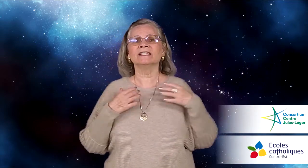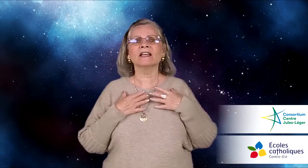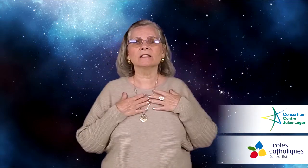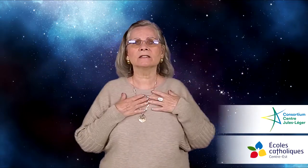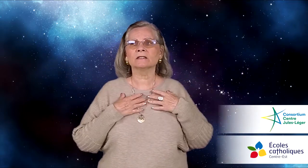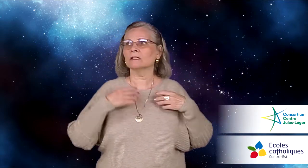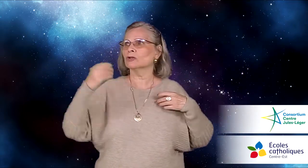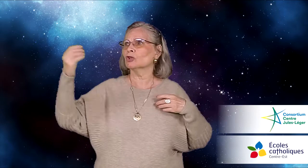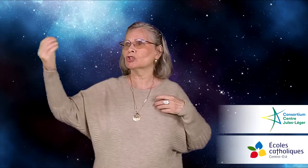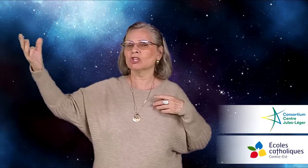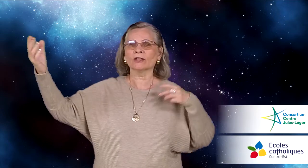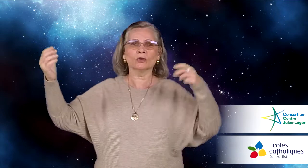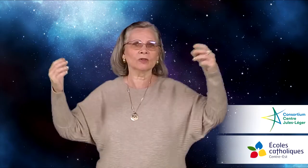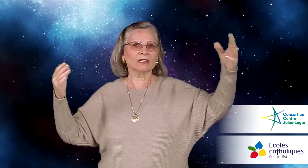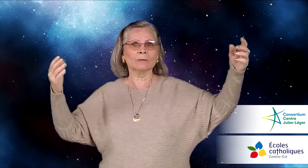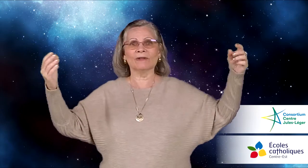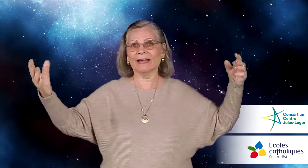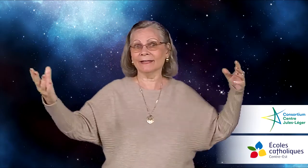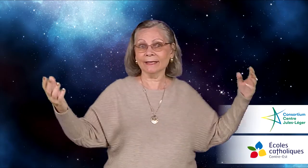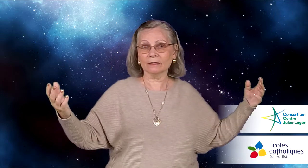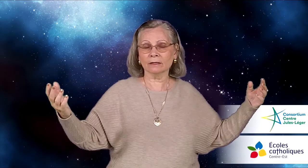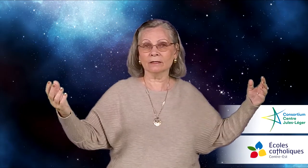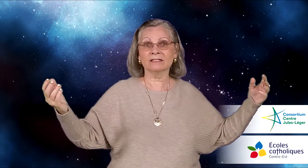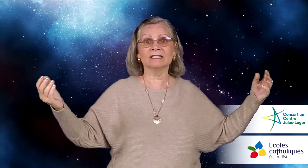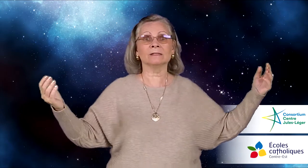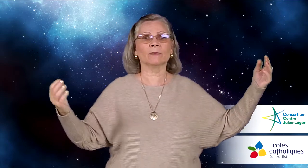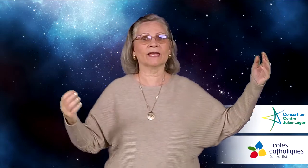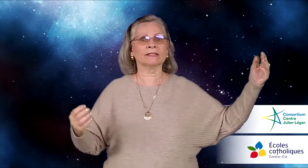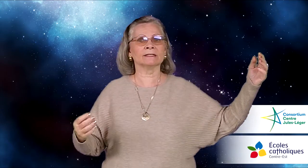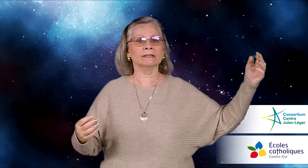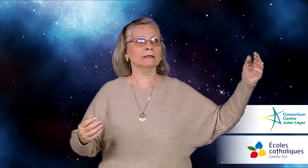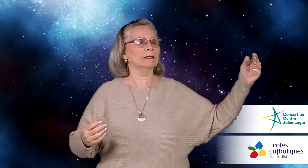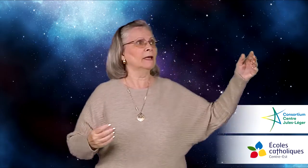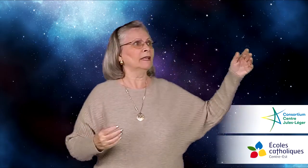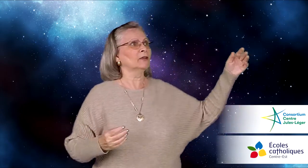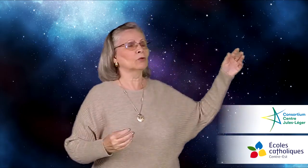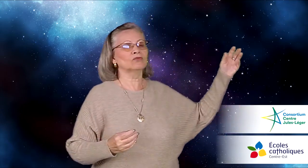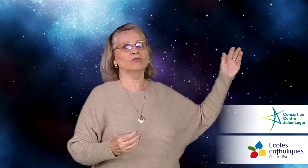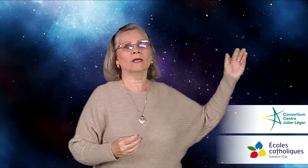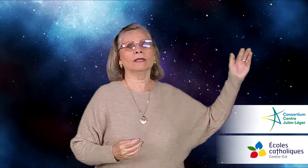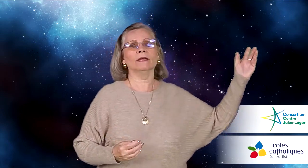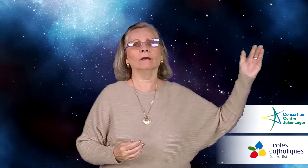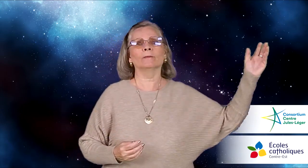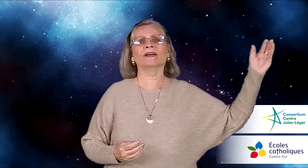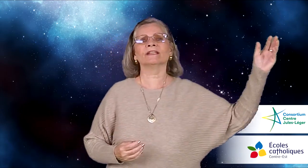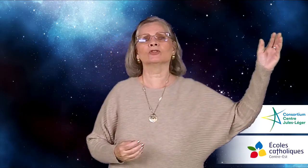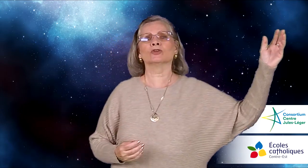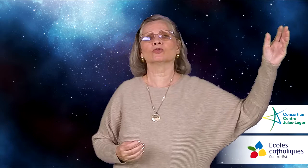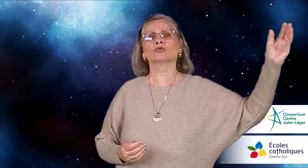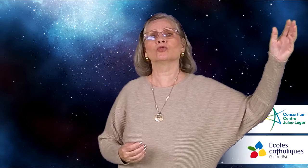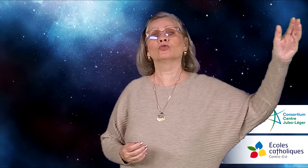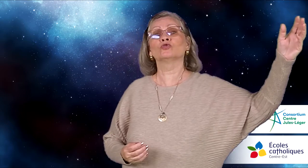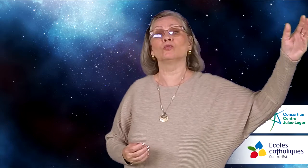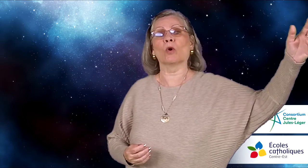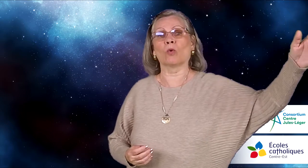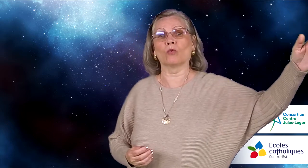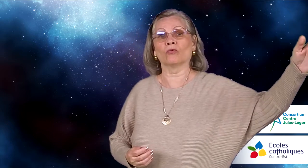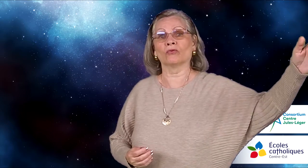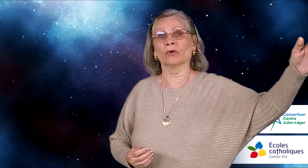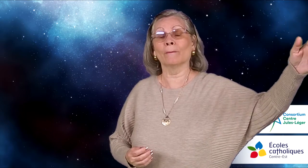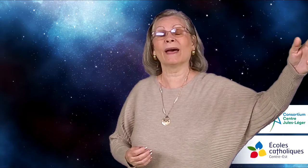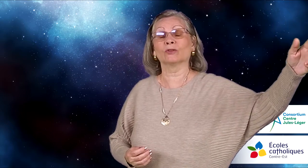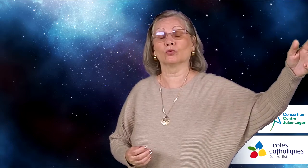d'identité de chacune des planètes disparaissaient et on voyait presque du